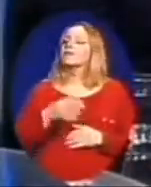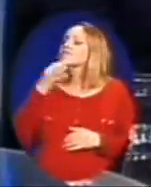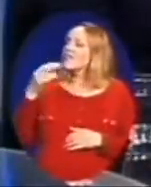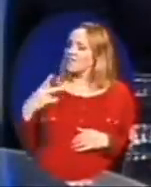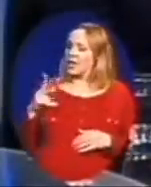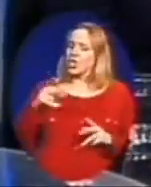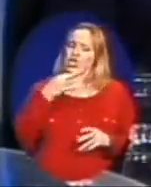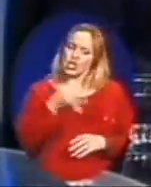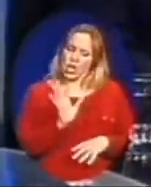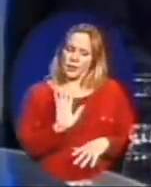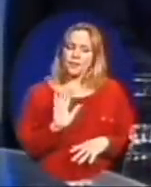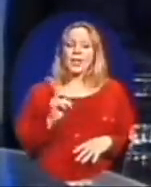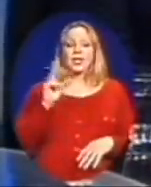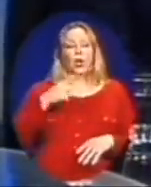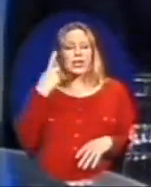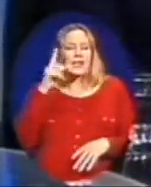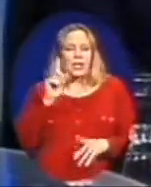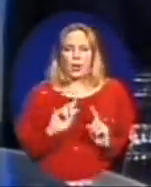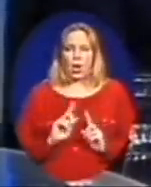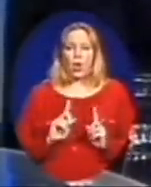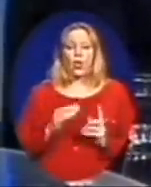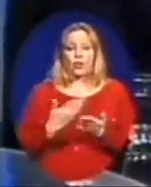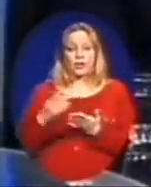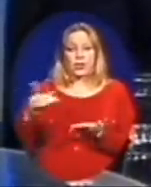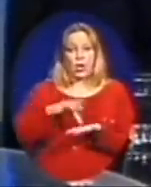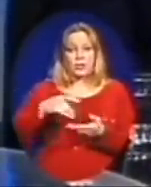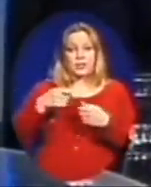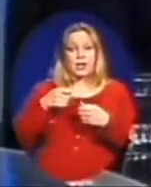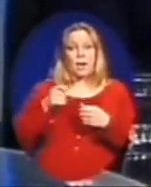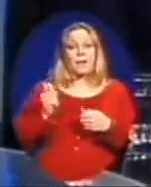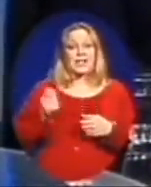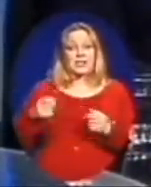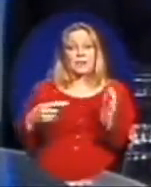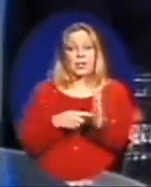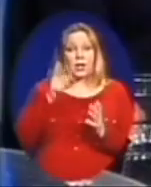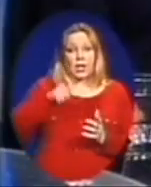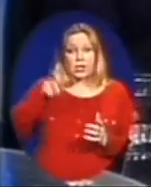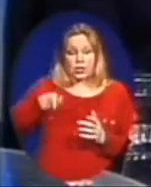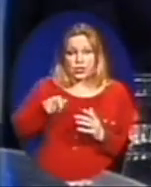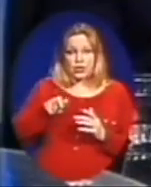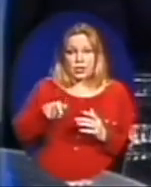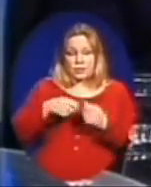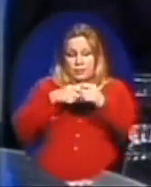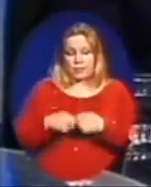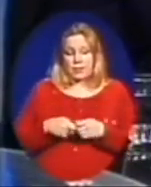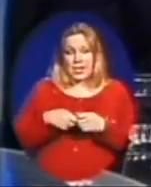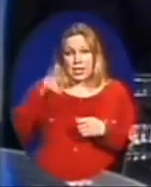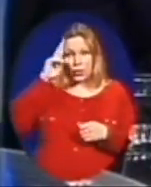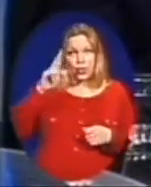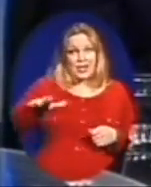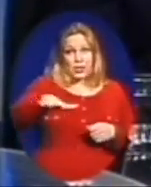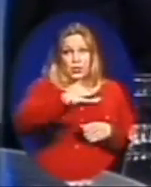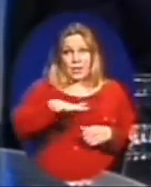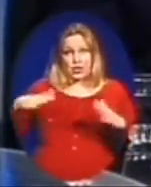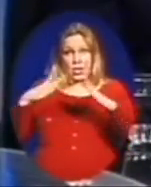לי שאלה. יכול להיות שזה לא רק טריקים, אלא העובדה שאתה לא נמצא בכנסת, זה מפני שאותם מתפקדי הליכוד, שהם יהודה ושומרון,